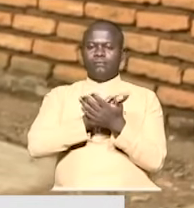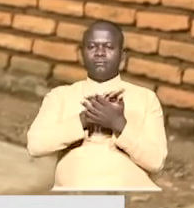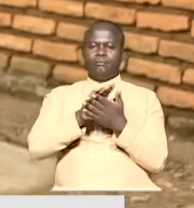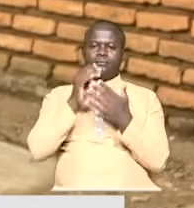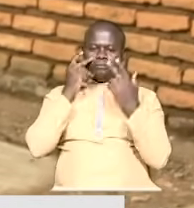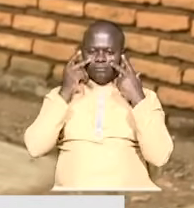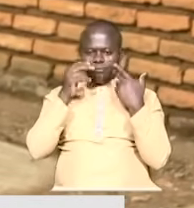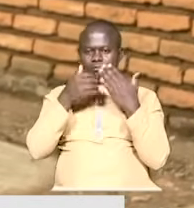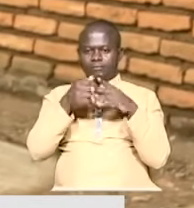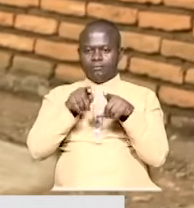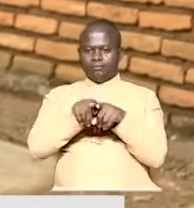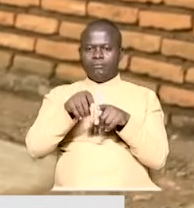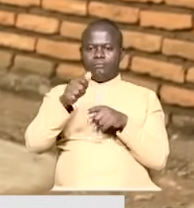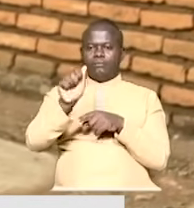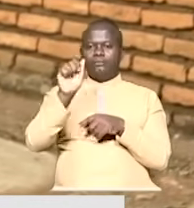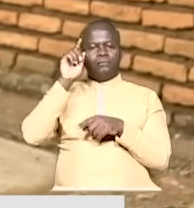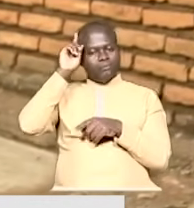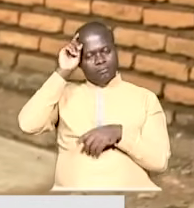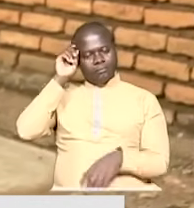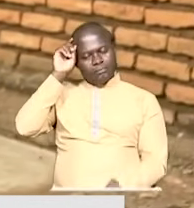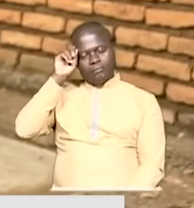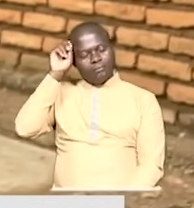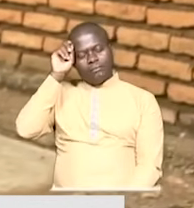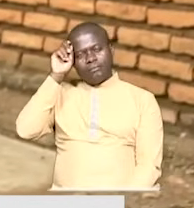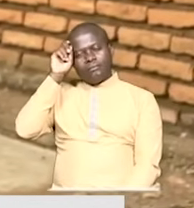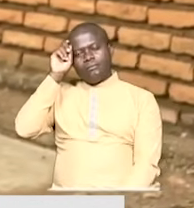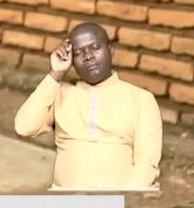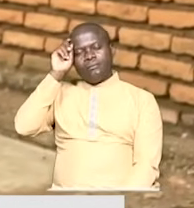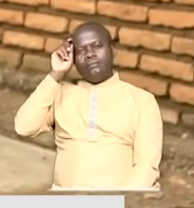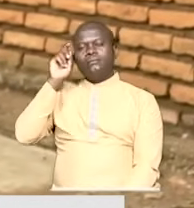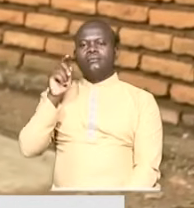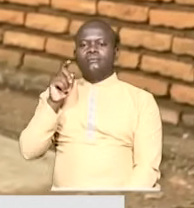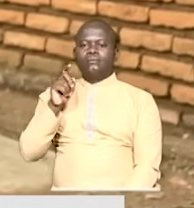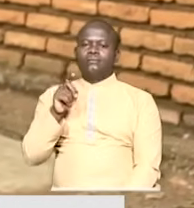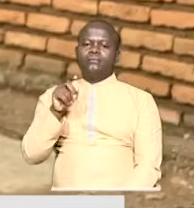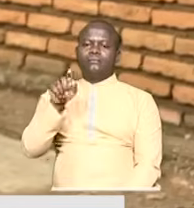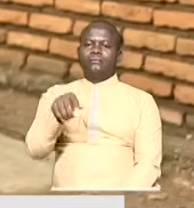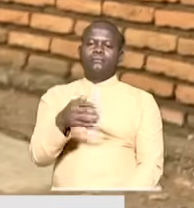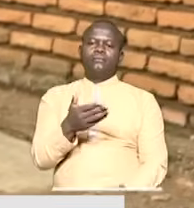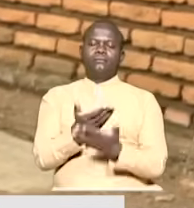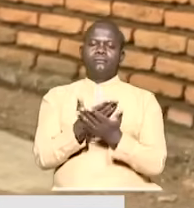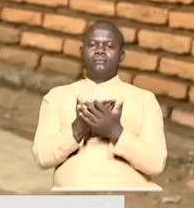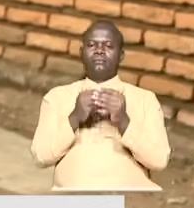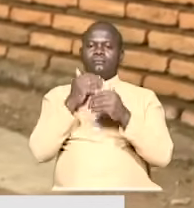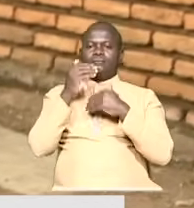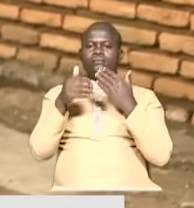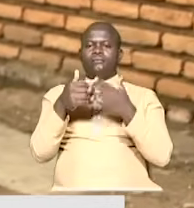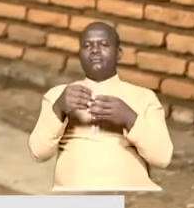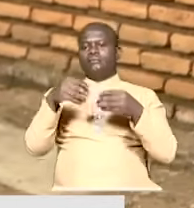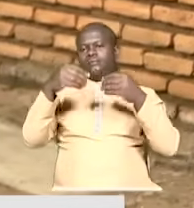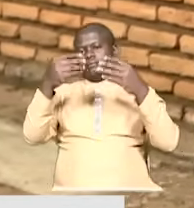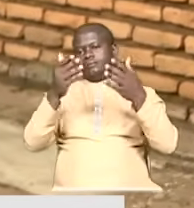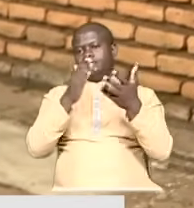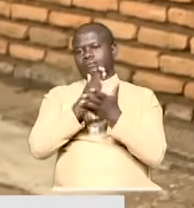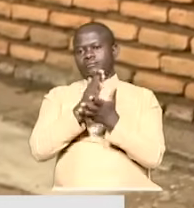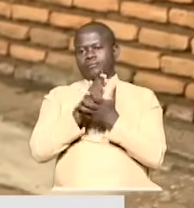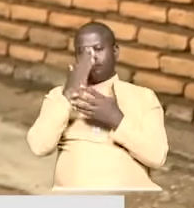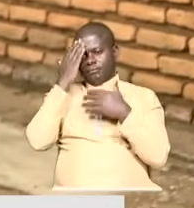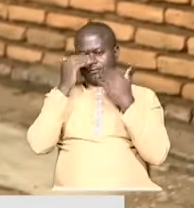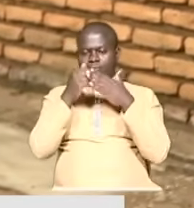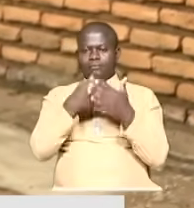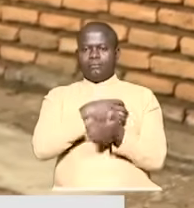nawe yigomwe agatekereza kuza kuzinsaba ngo nyine narazimuhaye kuko